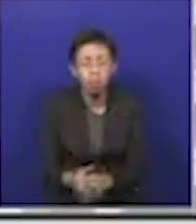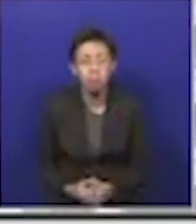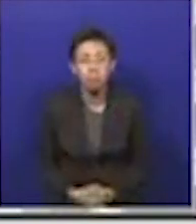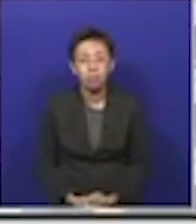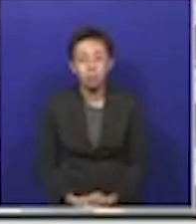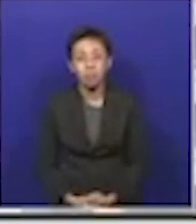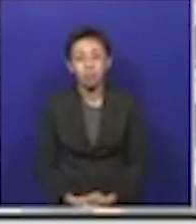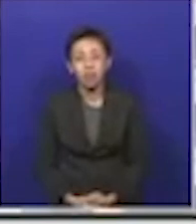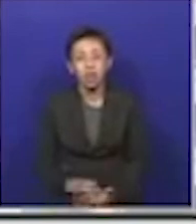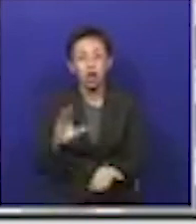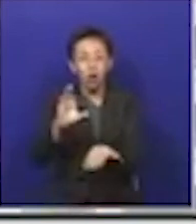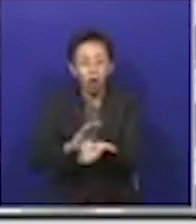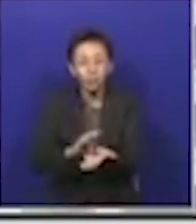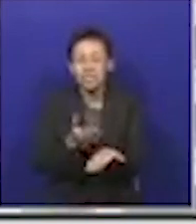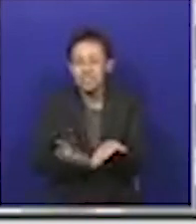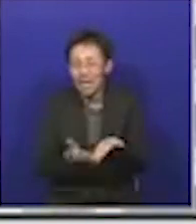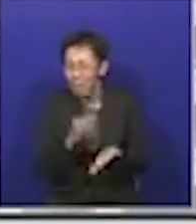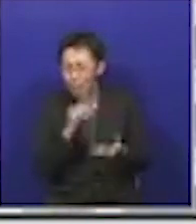ก็มันเป็นงบฉุกเฉินน่ะ